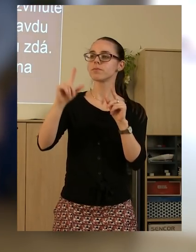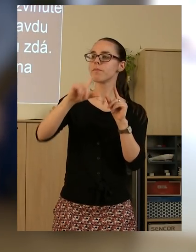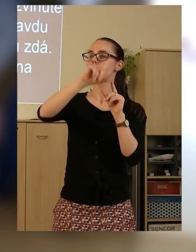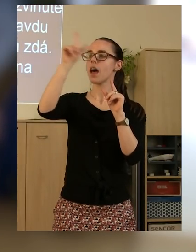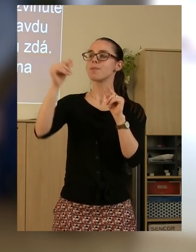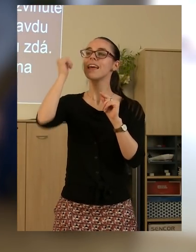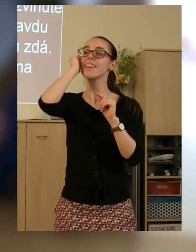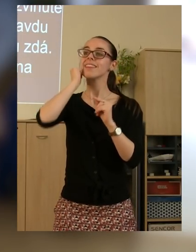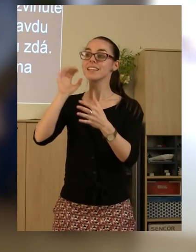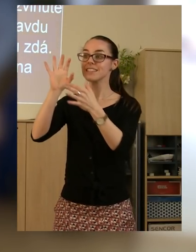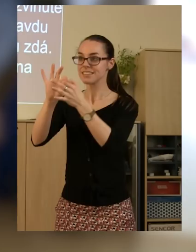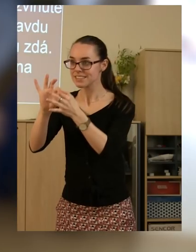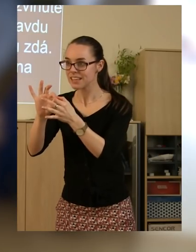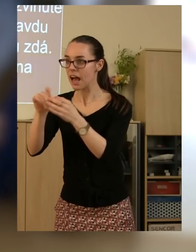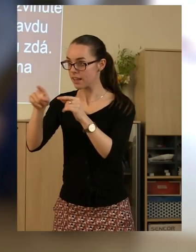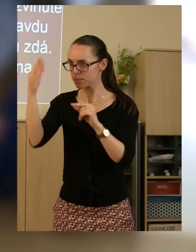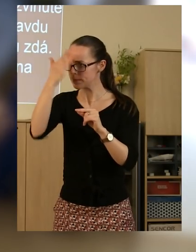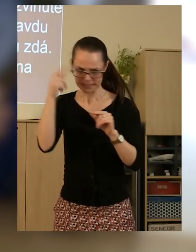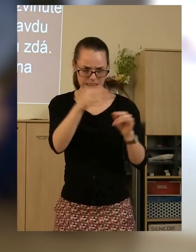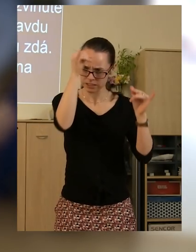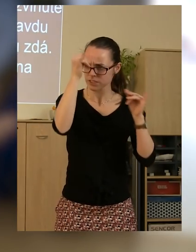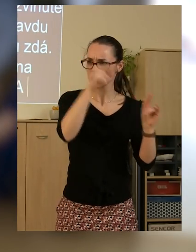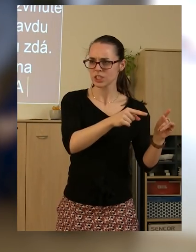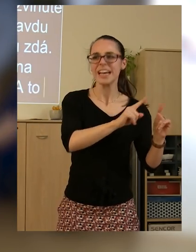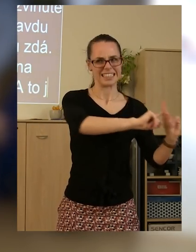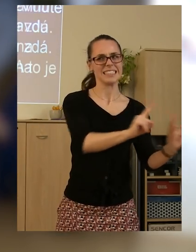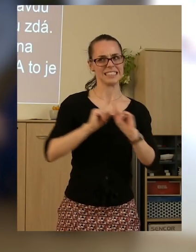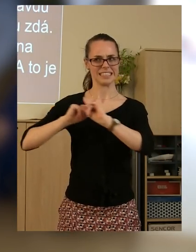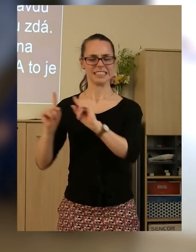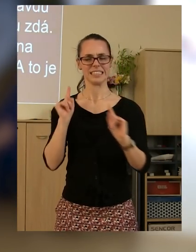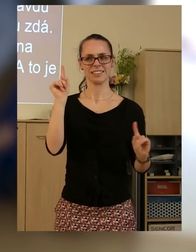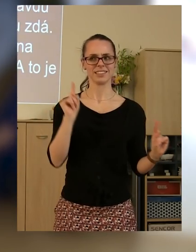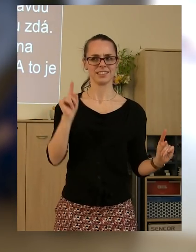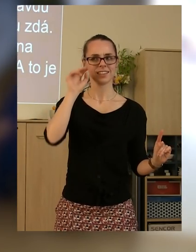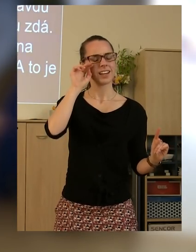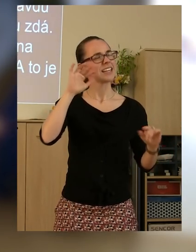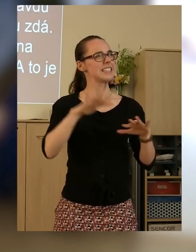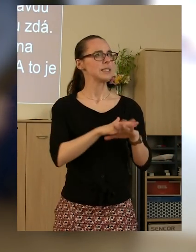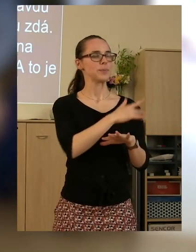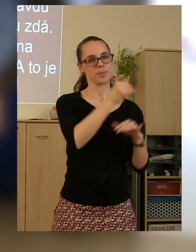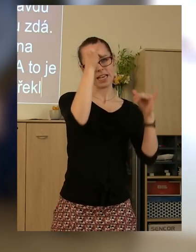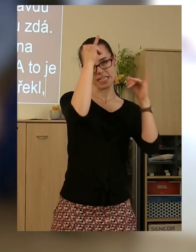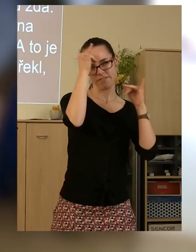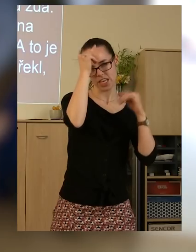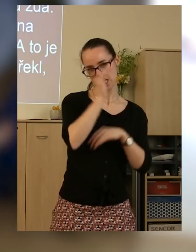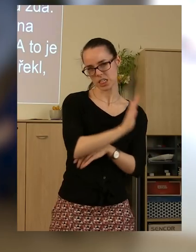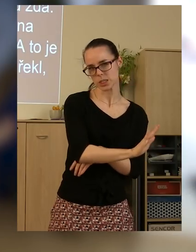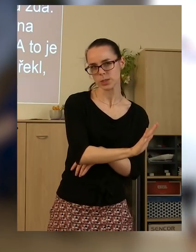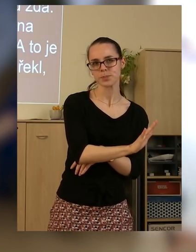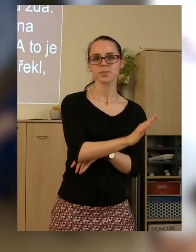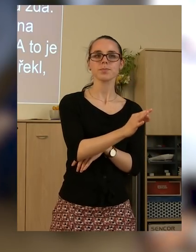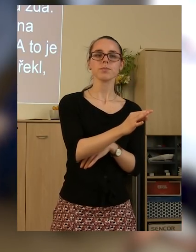náměsíčních lidí. Jo? A to je trochu něco jiného. Já bych řekl, že u zvířat je